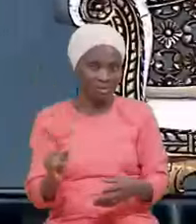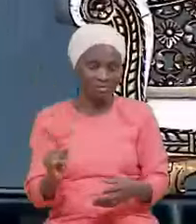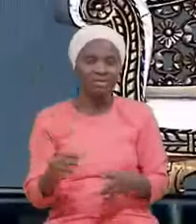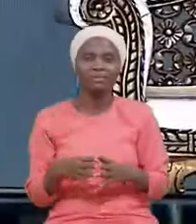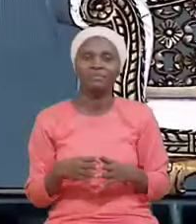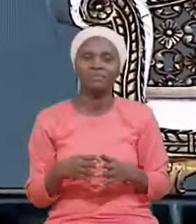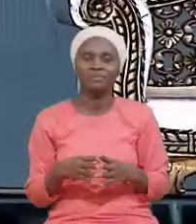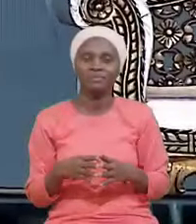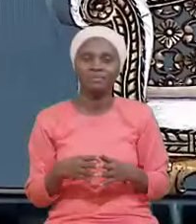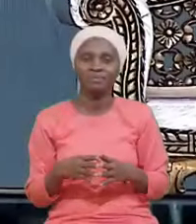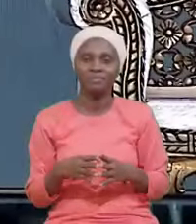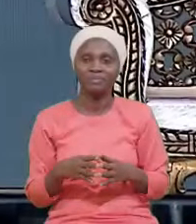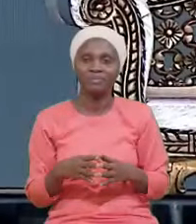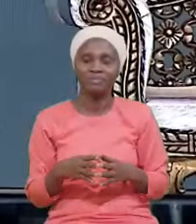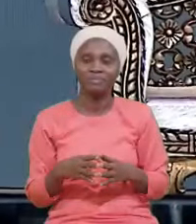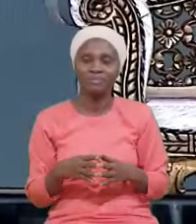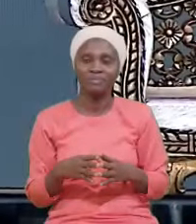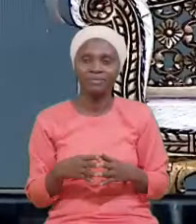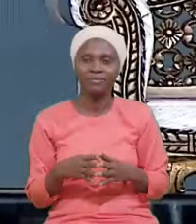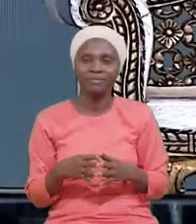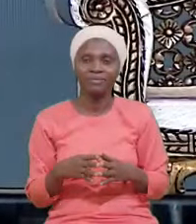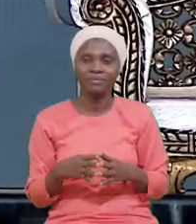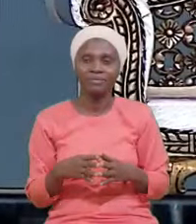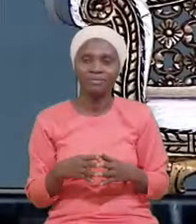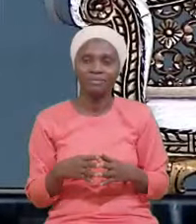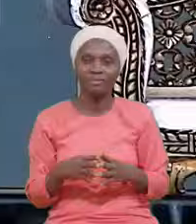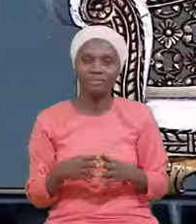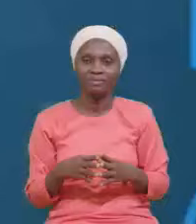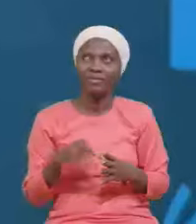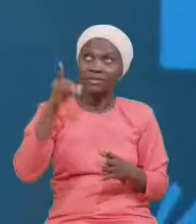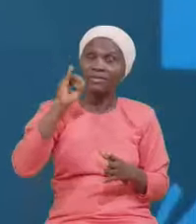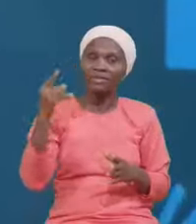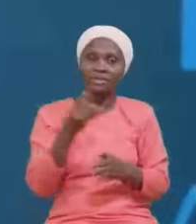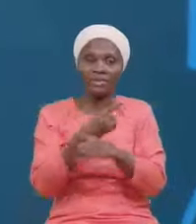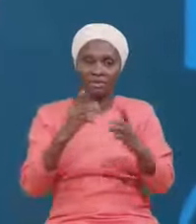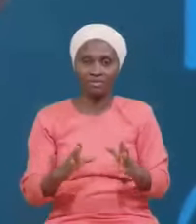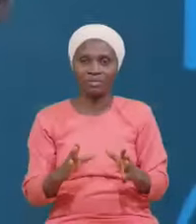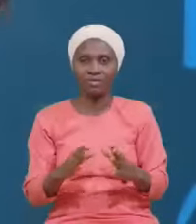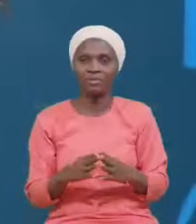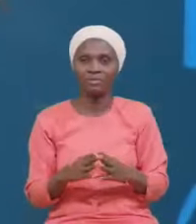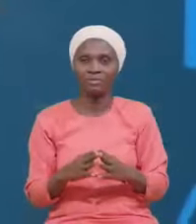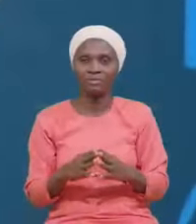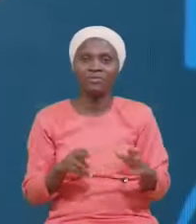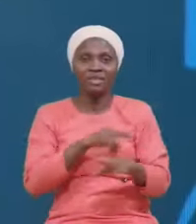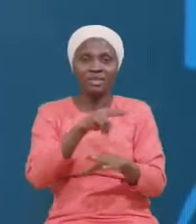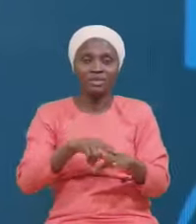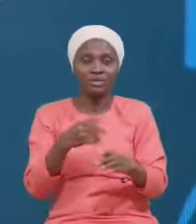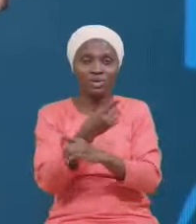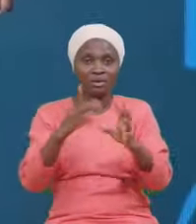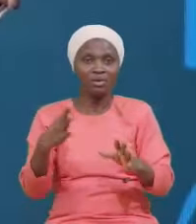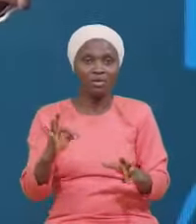నేడు నిరంతరము మార్పు లేని దేవుని మహిమ చెల్లిద్దాం. If the liberator, natural liberator of 100 years ago, ఈ